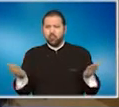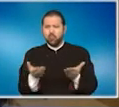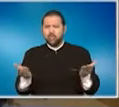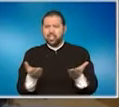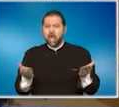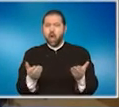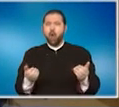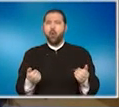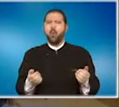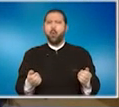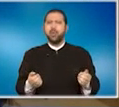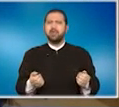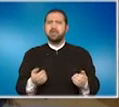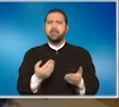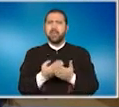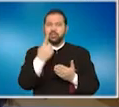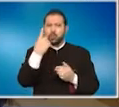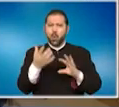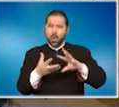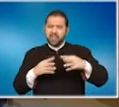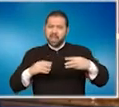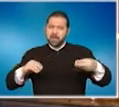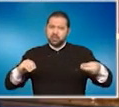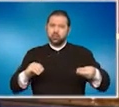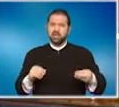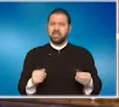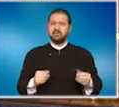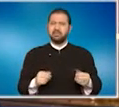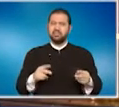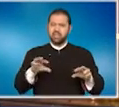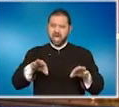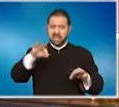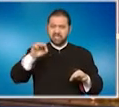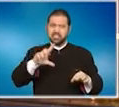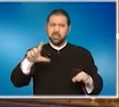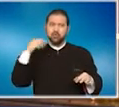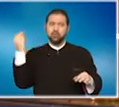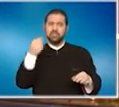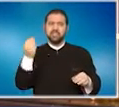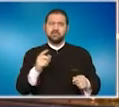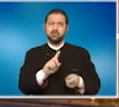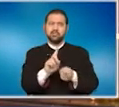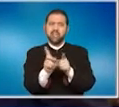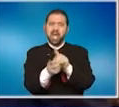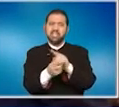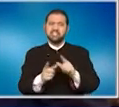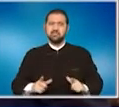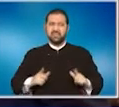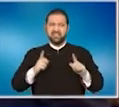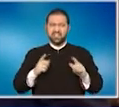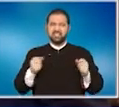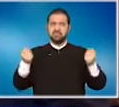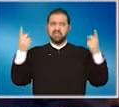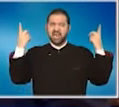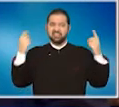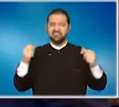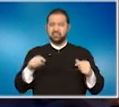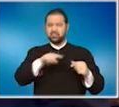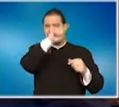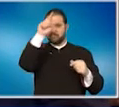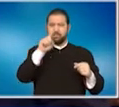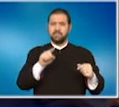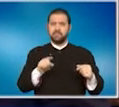unui spectacol de putere dumnezeiască și minunea aceea tainică a căutării și a găsirii Dumnezeu și a schimbării vieții din acel moment până la sfârșit?